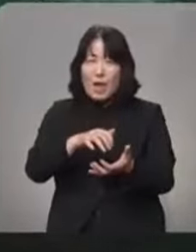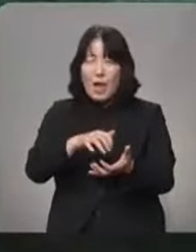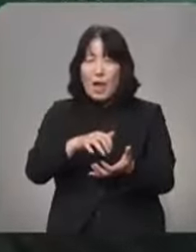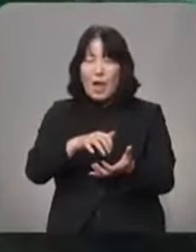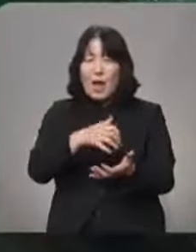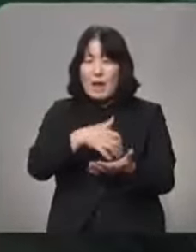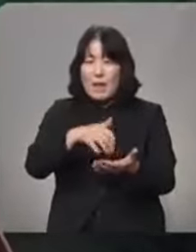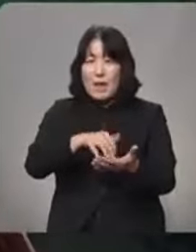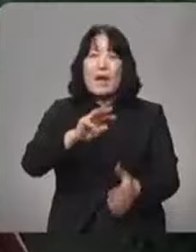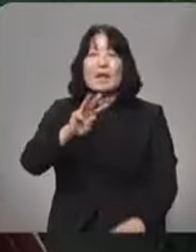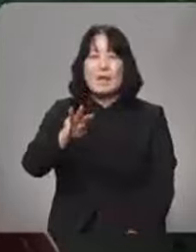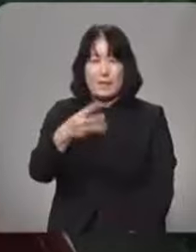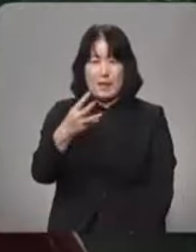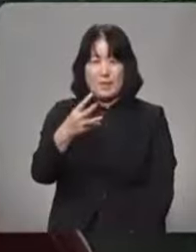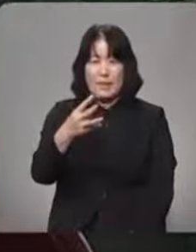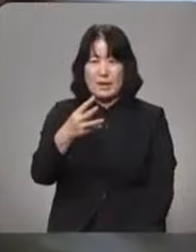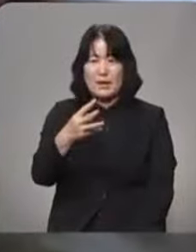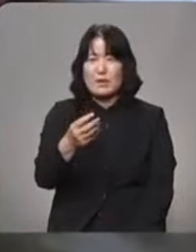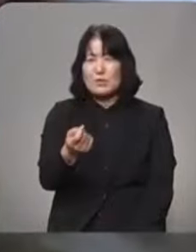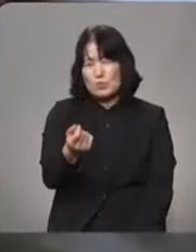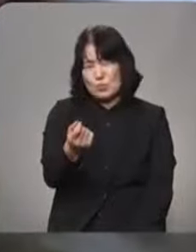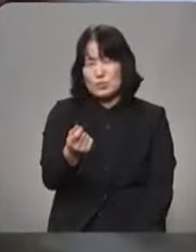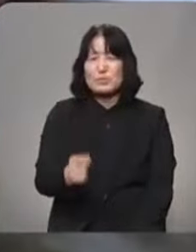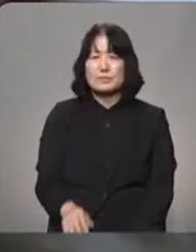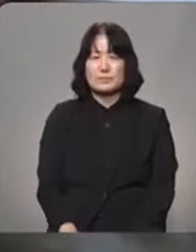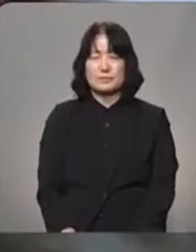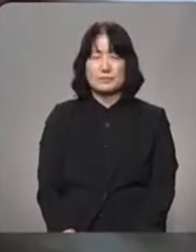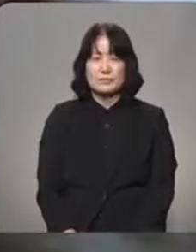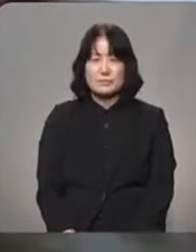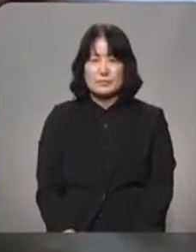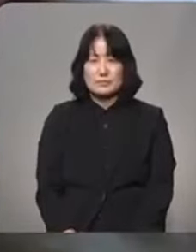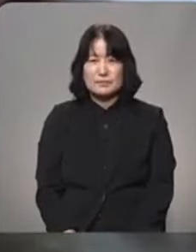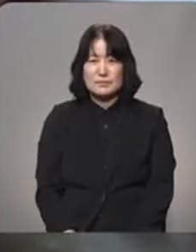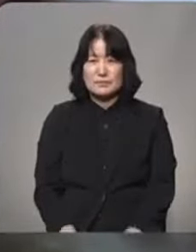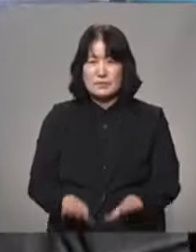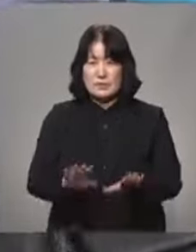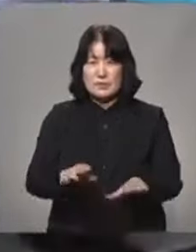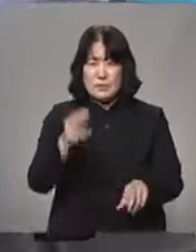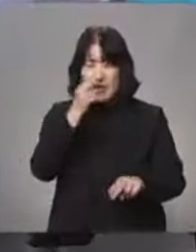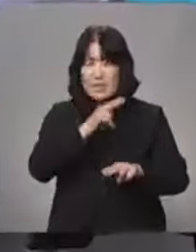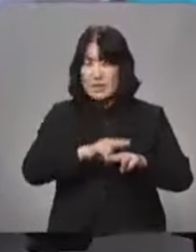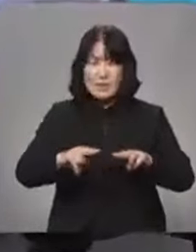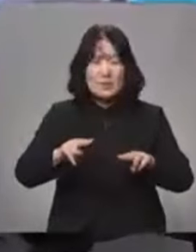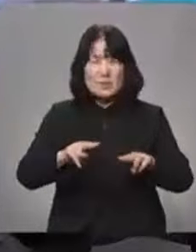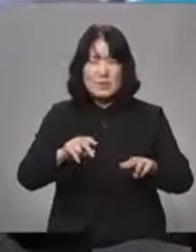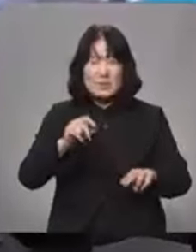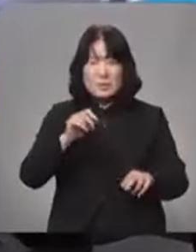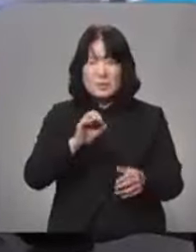15두름, 300마리 정도에 불과합니다. 경비도 안 되죠. 한 300마리?